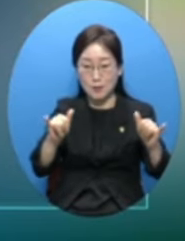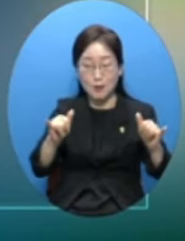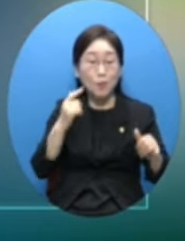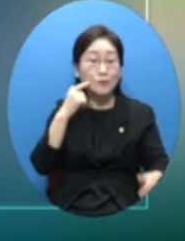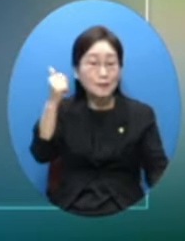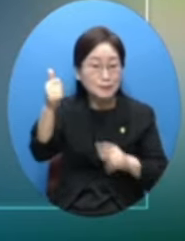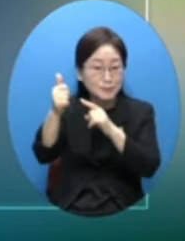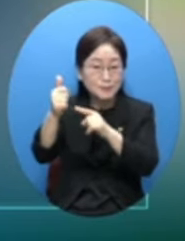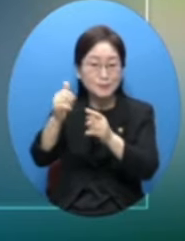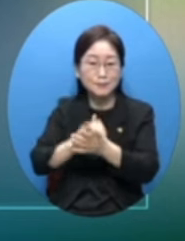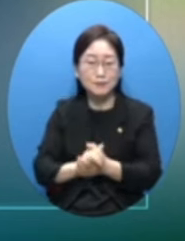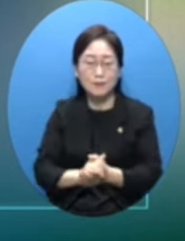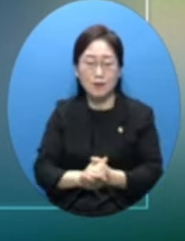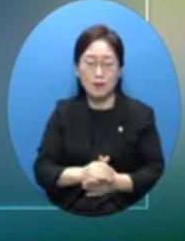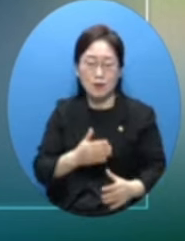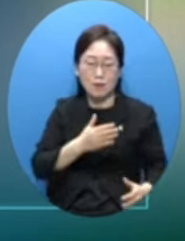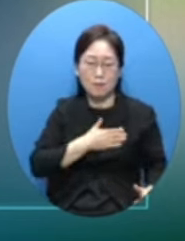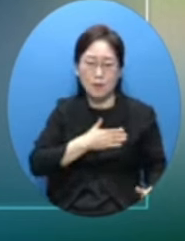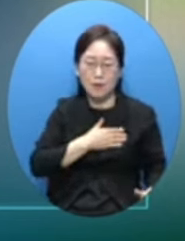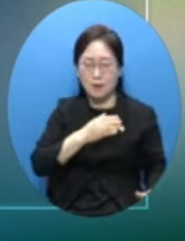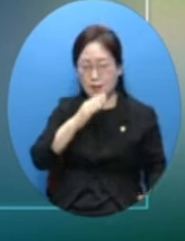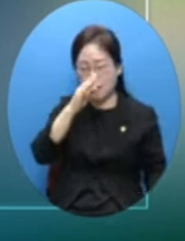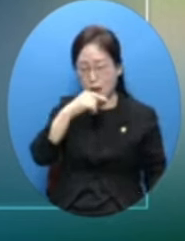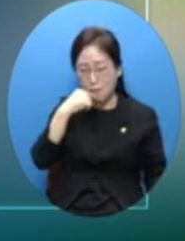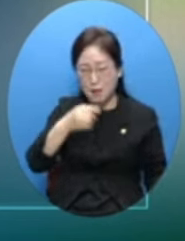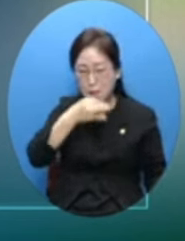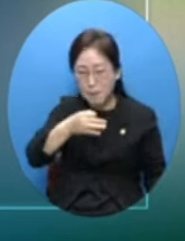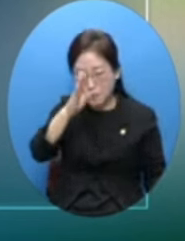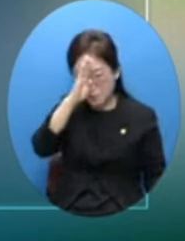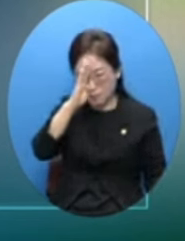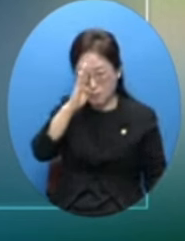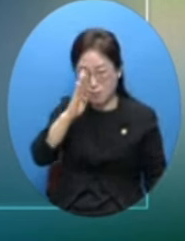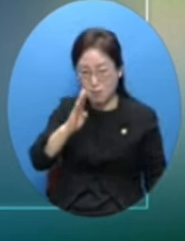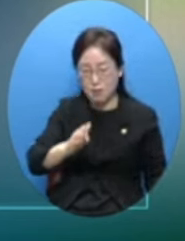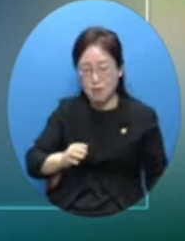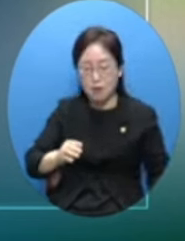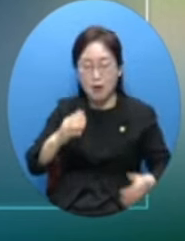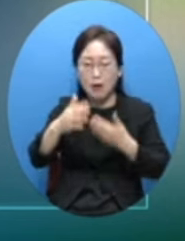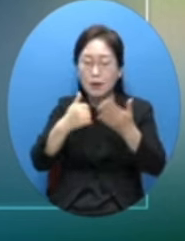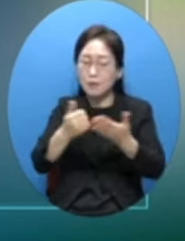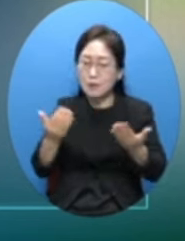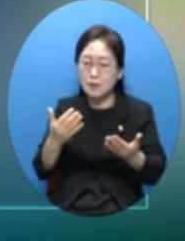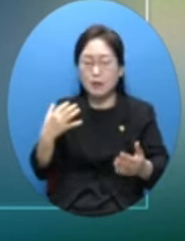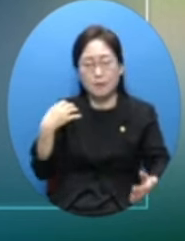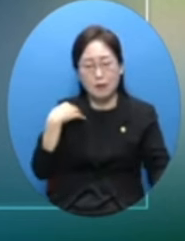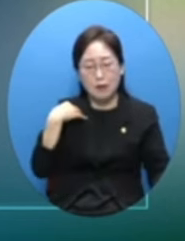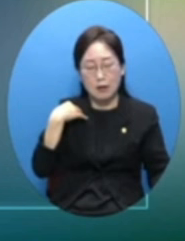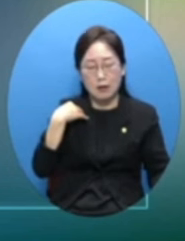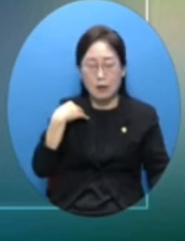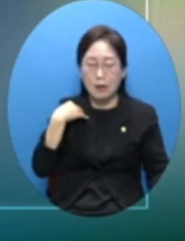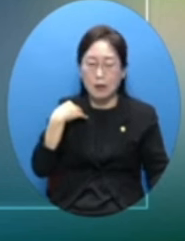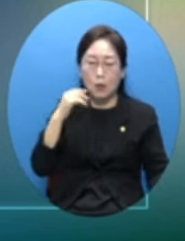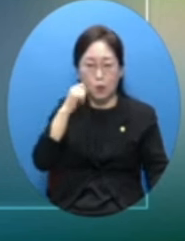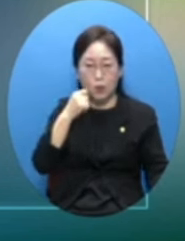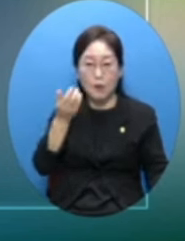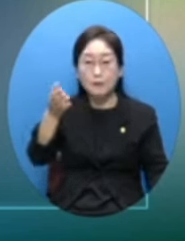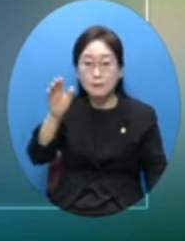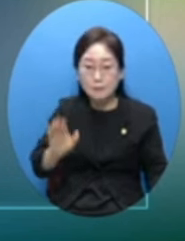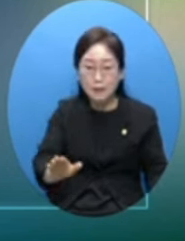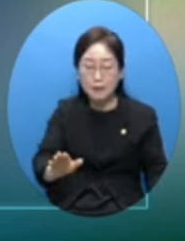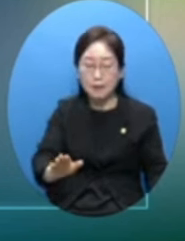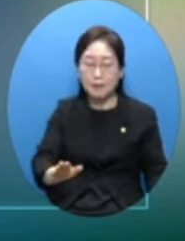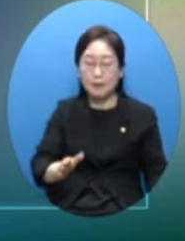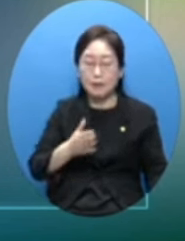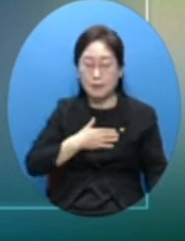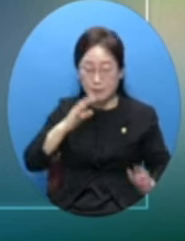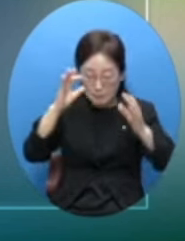계십니다. 폐병이 있어서 목회를 제대로 할 수가 없었습니다. 그러나 자기가 건강하지